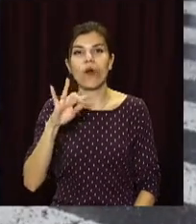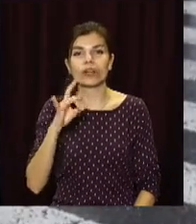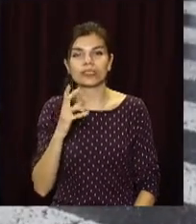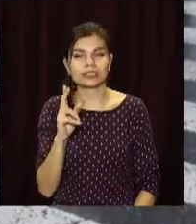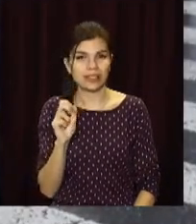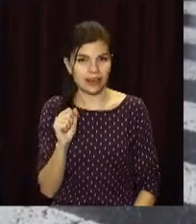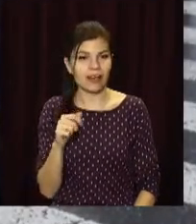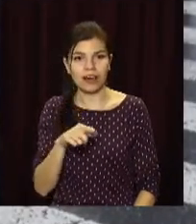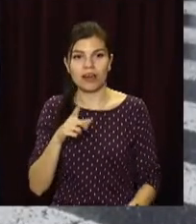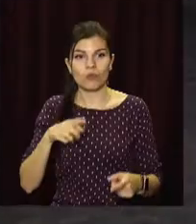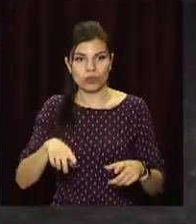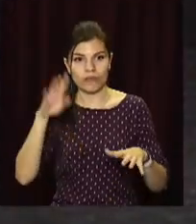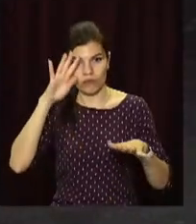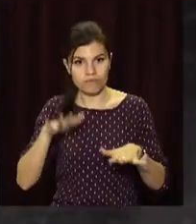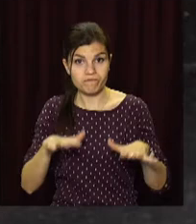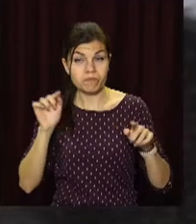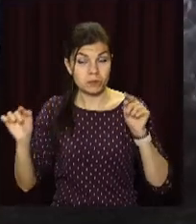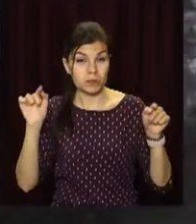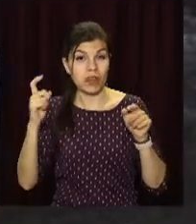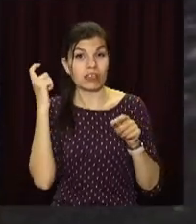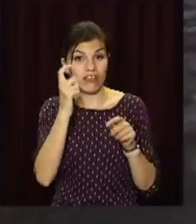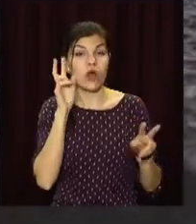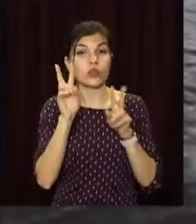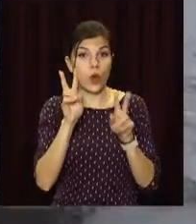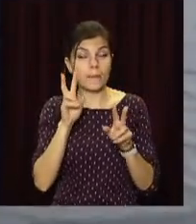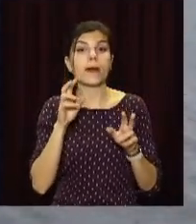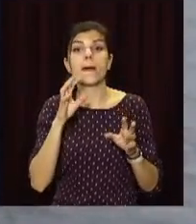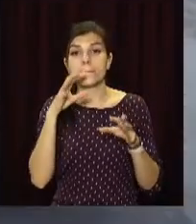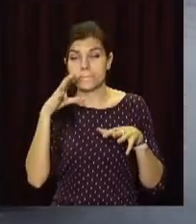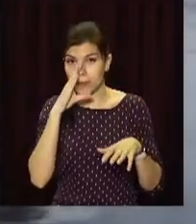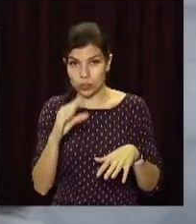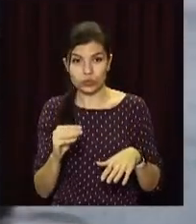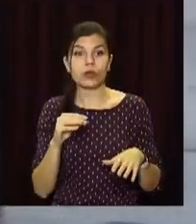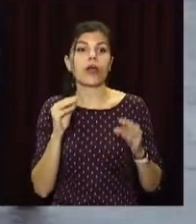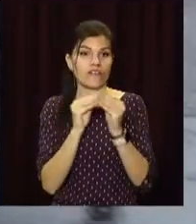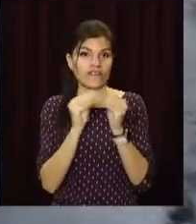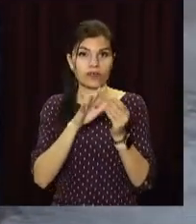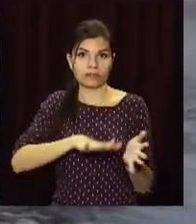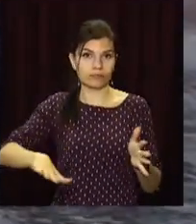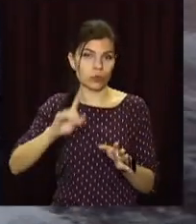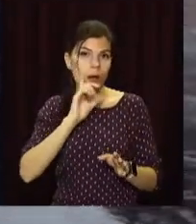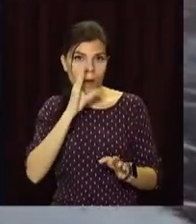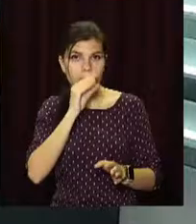підтоплення на розворотній петлі. Решта трамваїв, тролейбуси та маршрутки рухаються, як зазвичай.